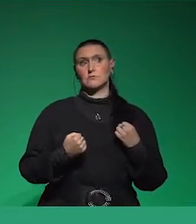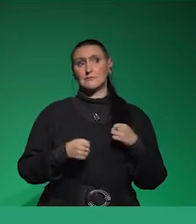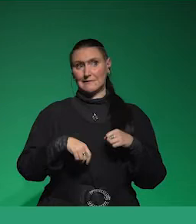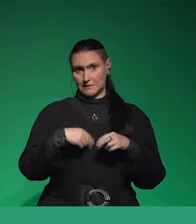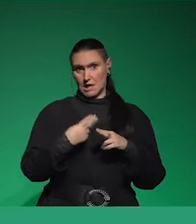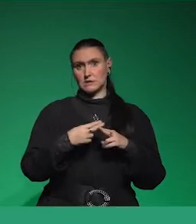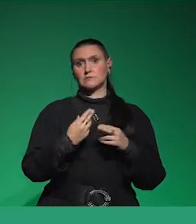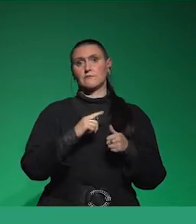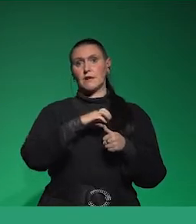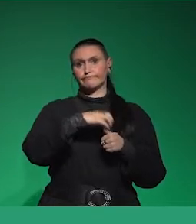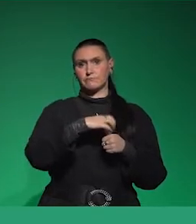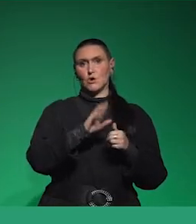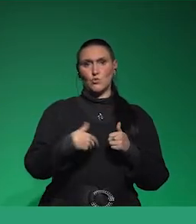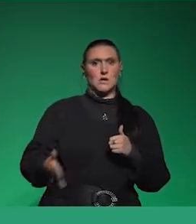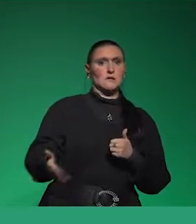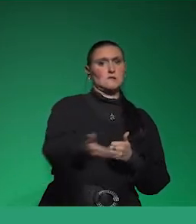Eichensamen.